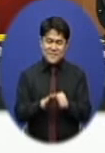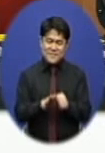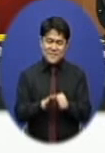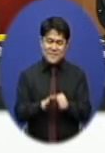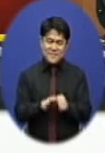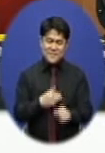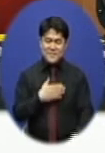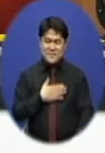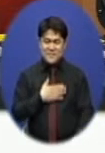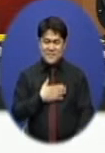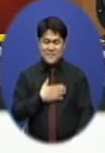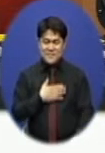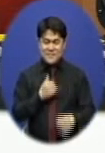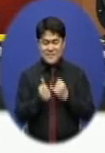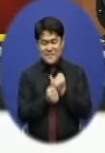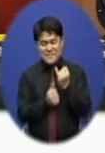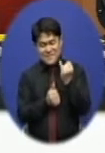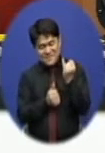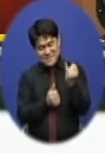사랑하는 우리 아내